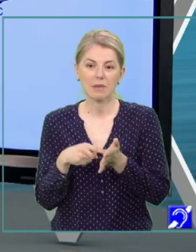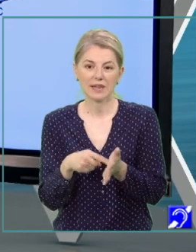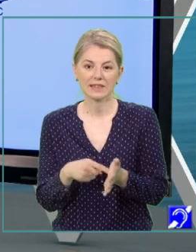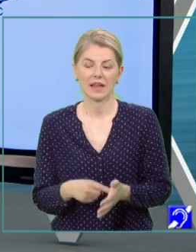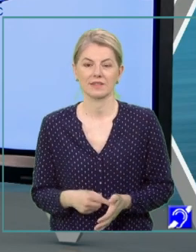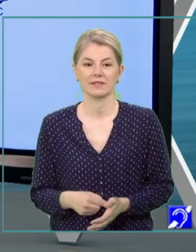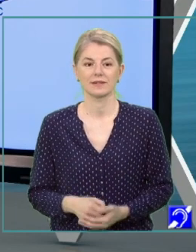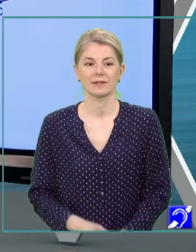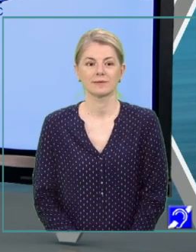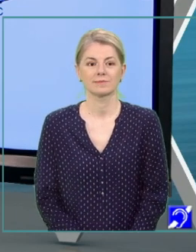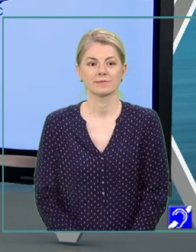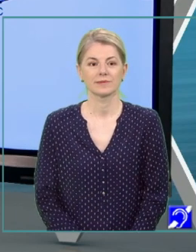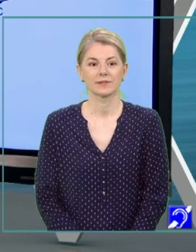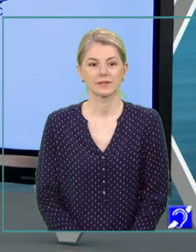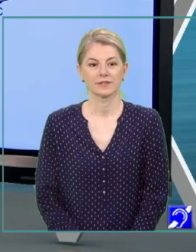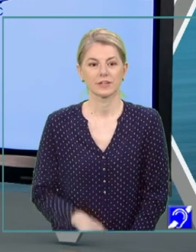arătat că